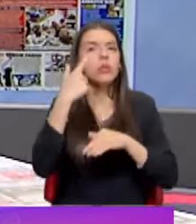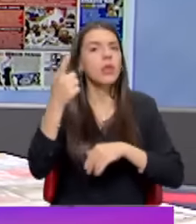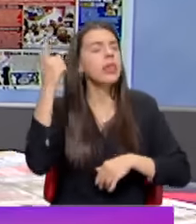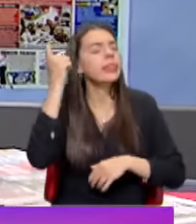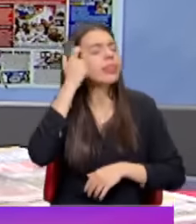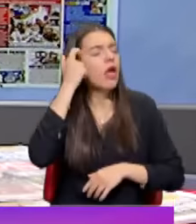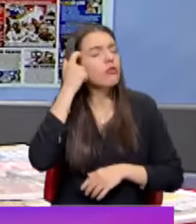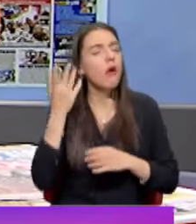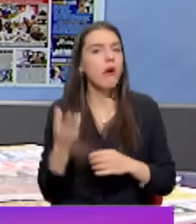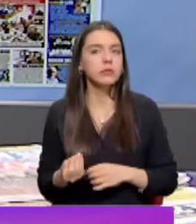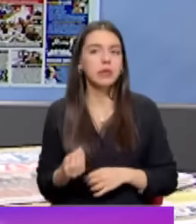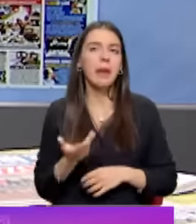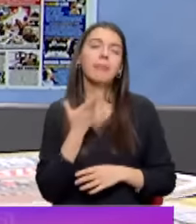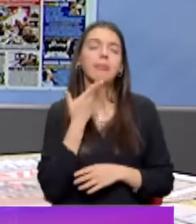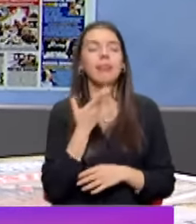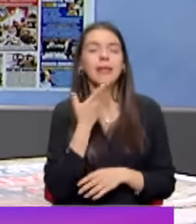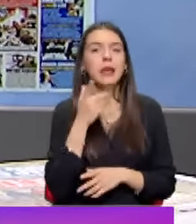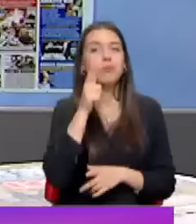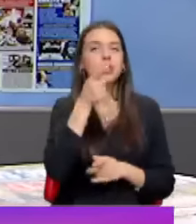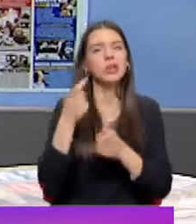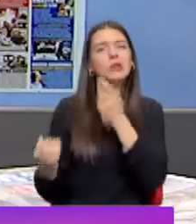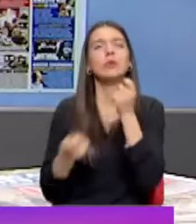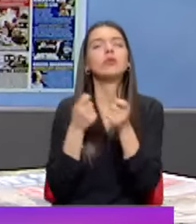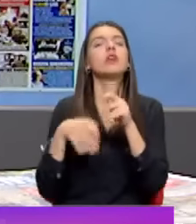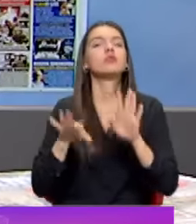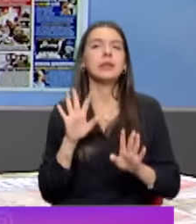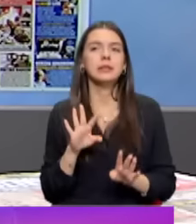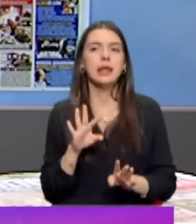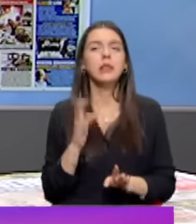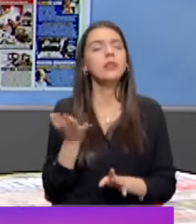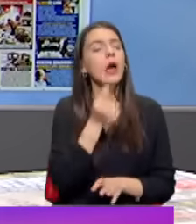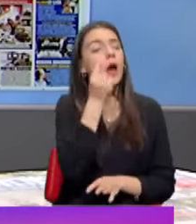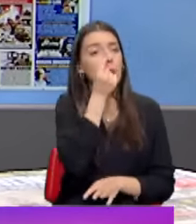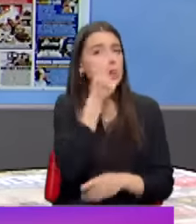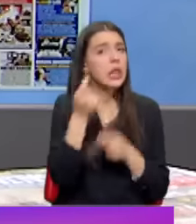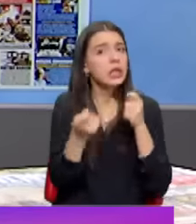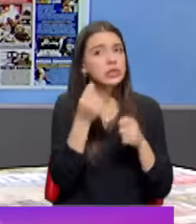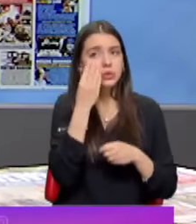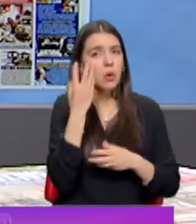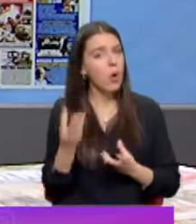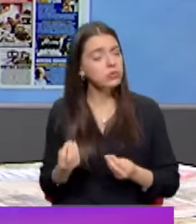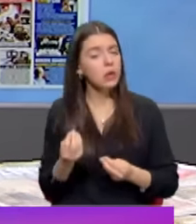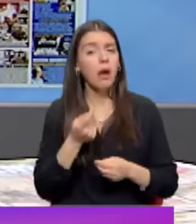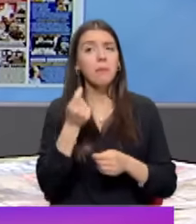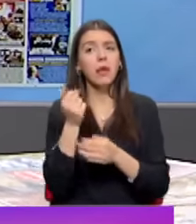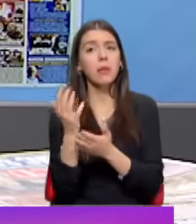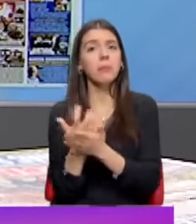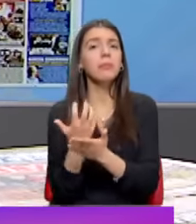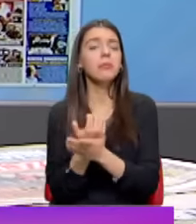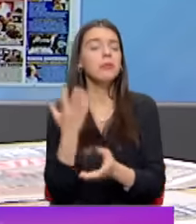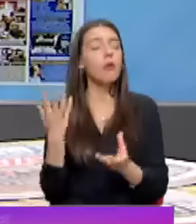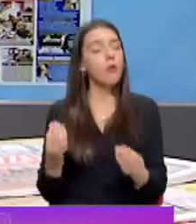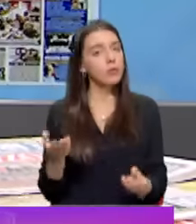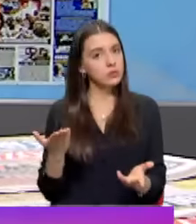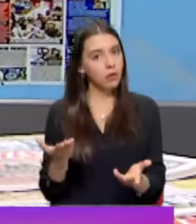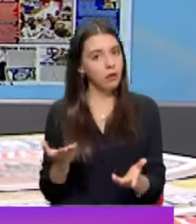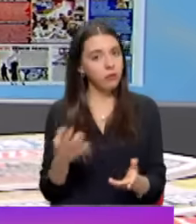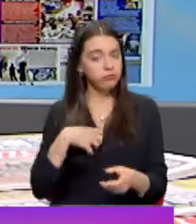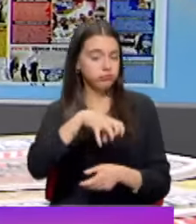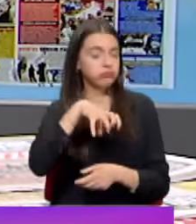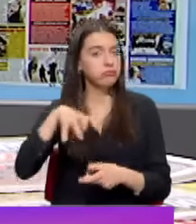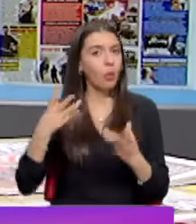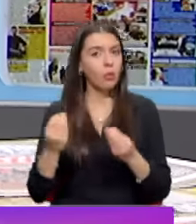olsa, mesela bu işlerle uğraşmasanız da, böyle daha kolay işlerde, tıkır tıkır paranızı kazanacağınız pozisyonlarda,